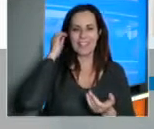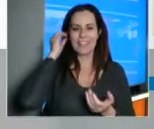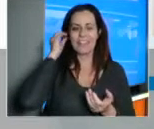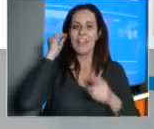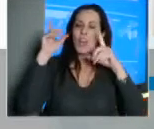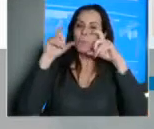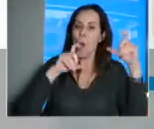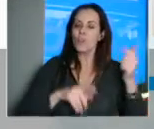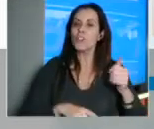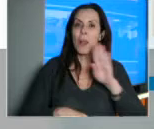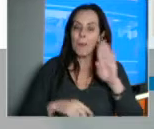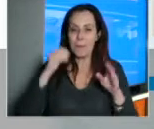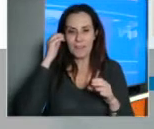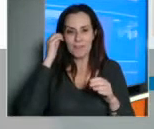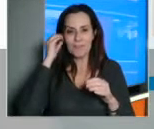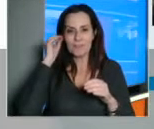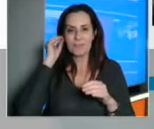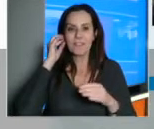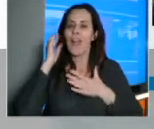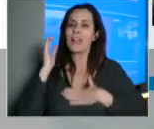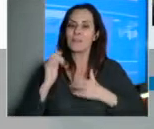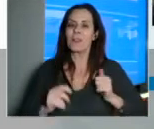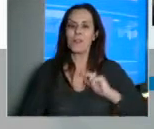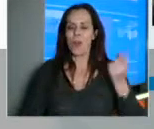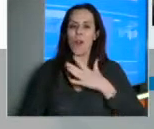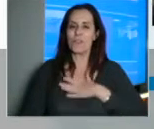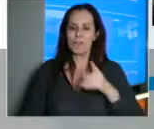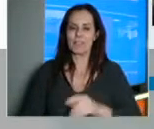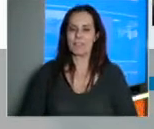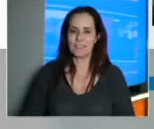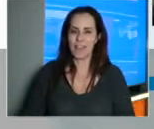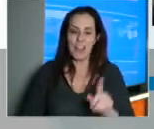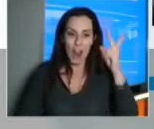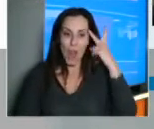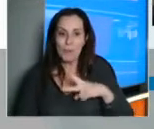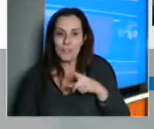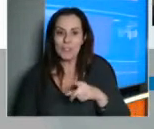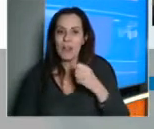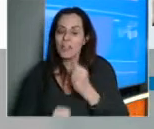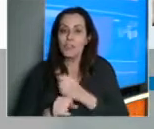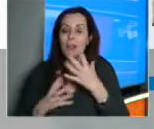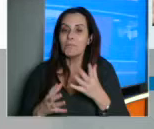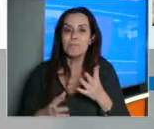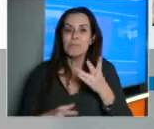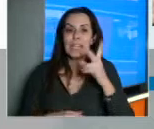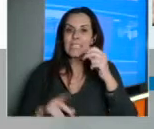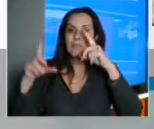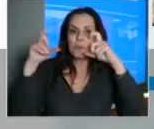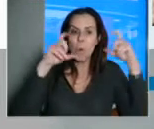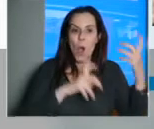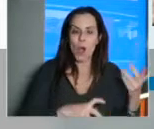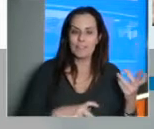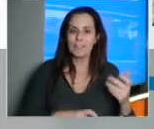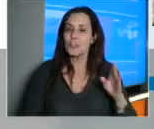העיתונים, תמונות של נתניהו. תקשיבי. חג שמח חיילי צהל, כולם. לא, אבל את לא מבינה, הם הוציאו סדרה של איזה 20 תמונות. זה